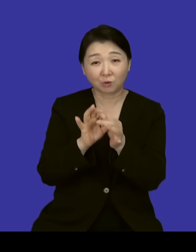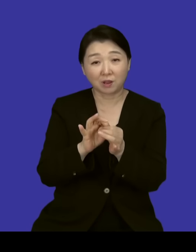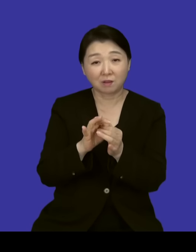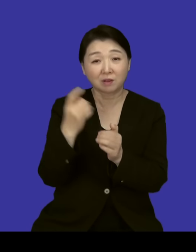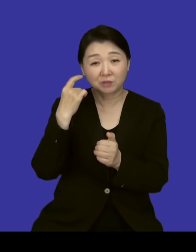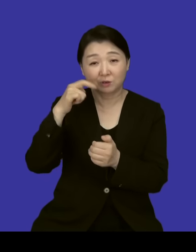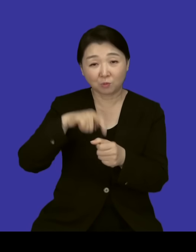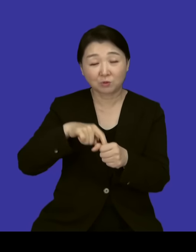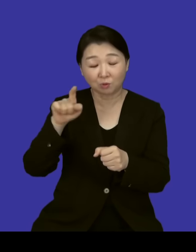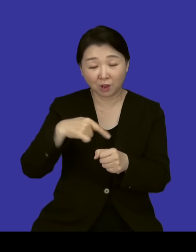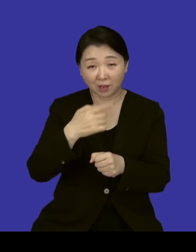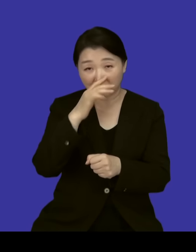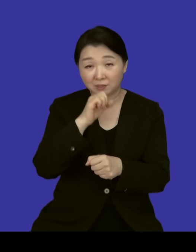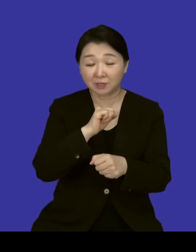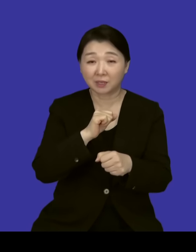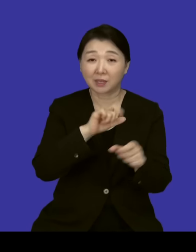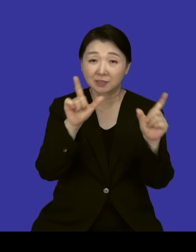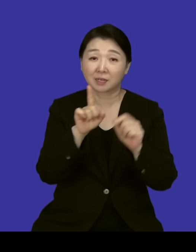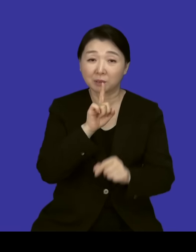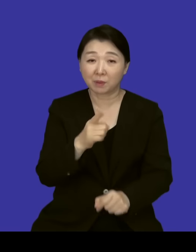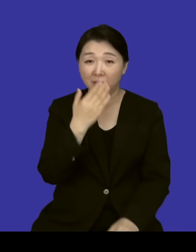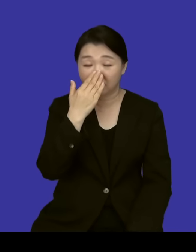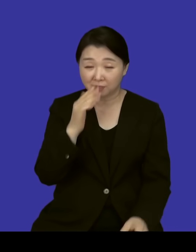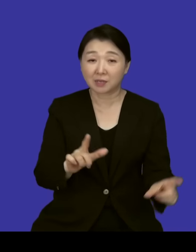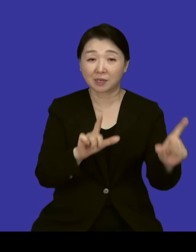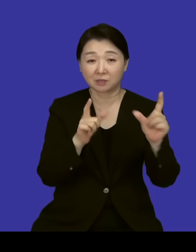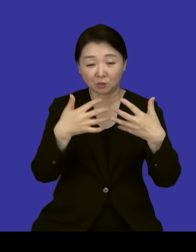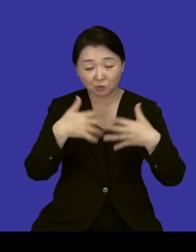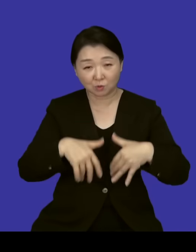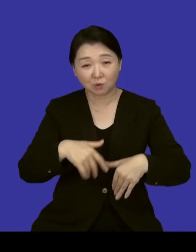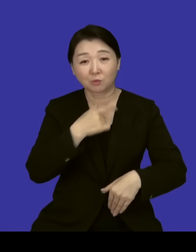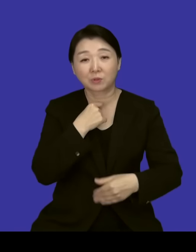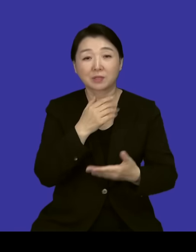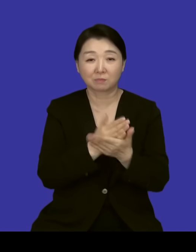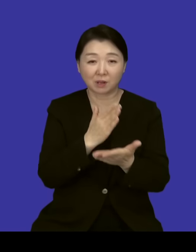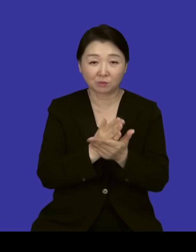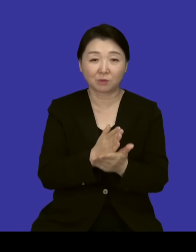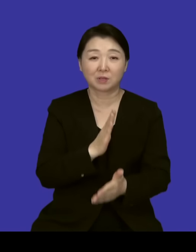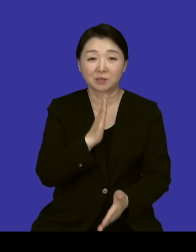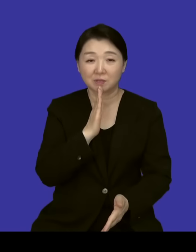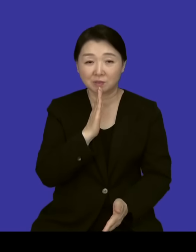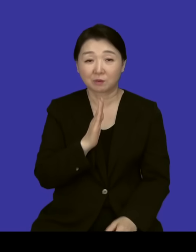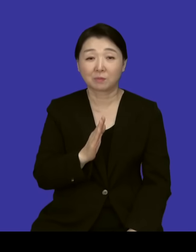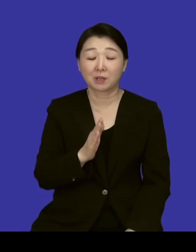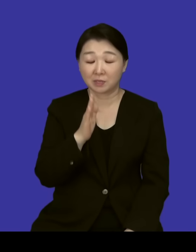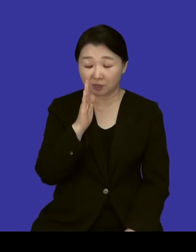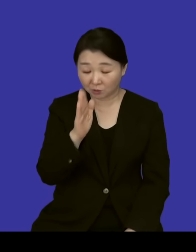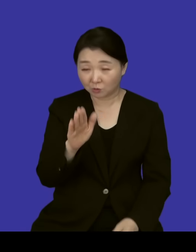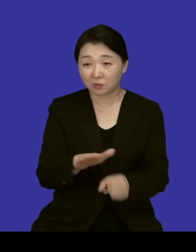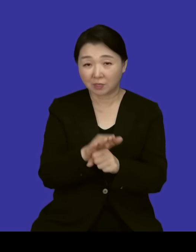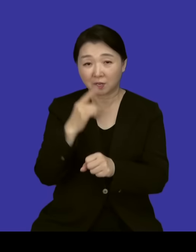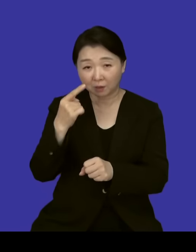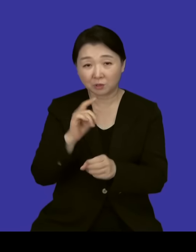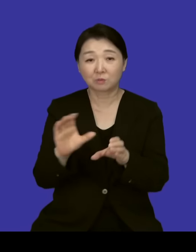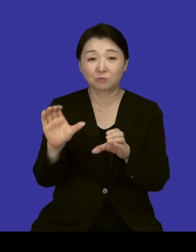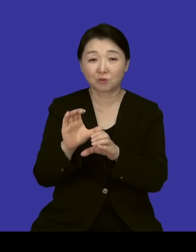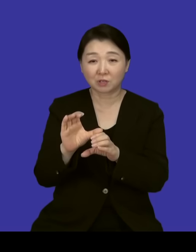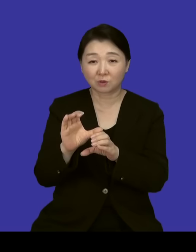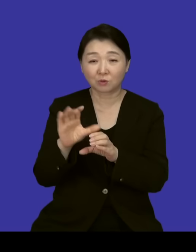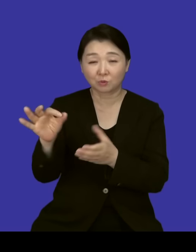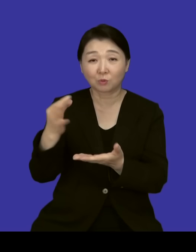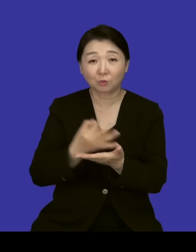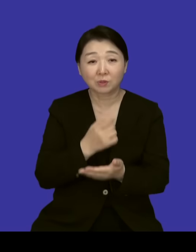듣고 선하게 보니까 살라는 얘기예요. 그 얘기가 아니라 착하게 살고 어떤 조건을 바라지 말고 진짜 이제 전적으로 사랑을 하면 그 이후에 부가적으로 따라온다 네. 이런